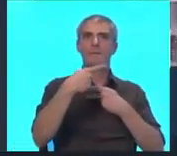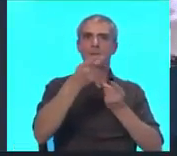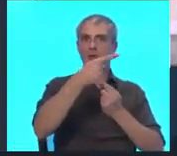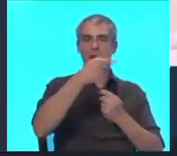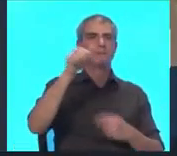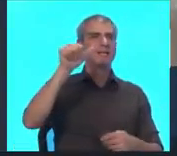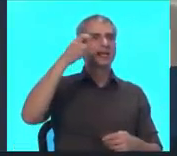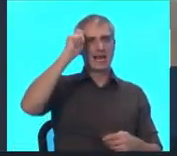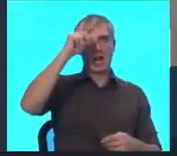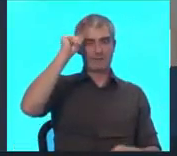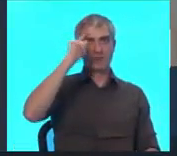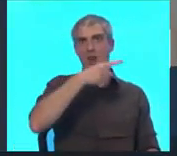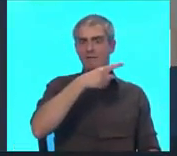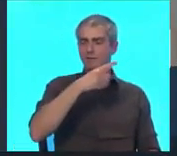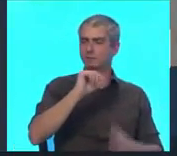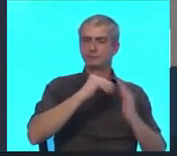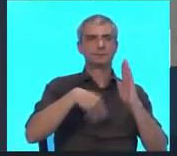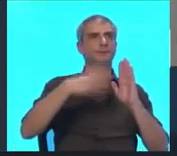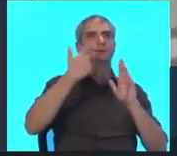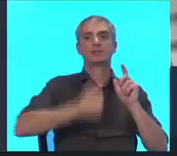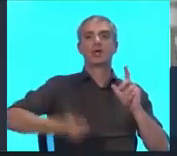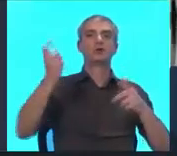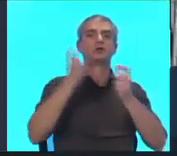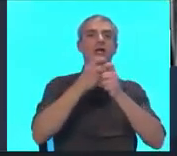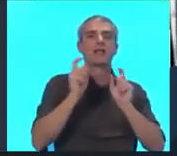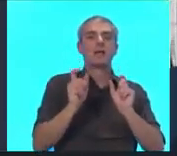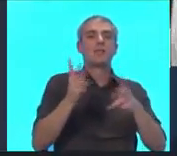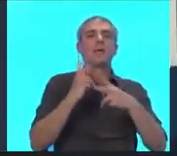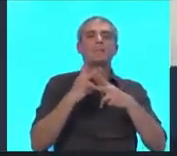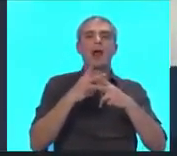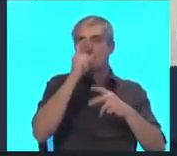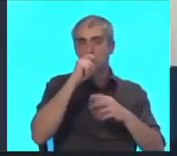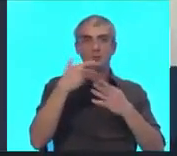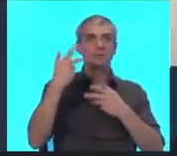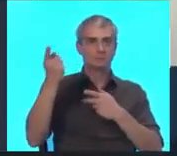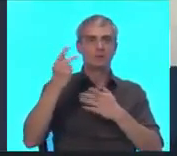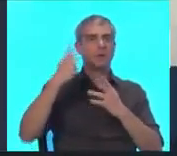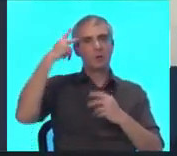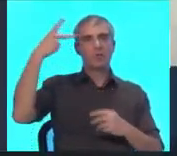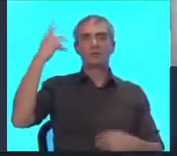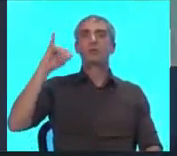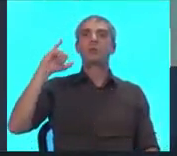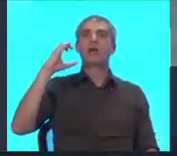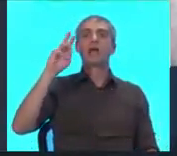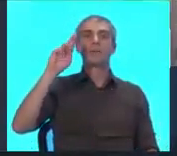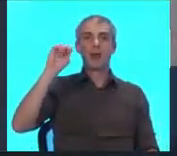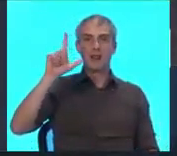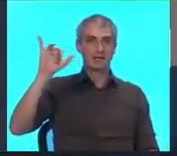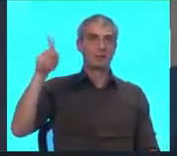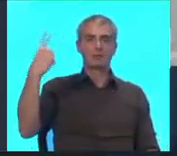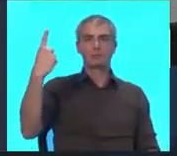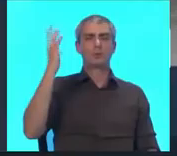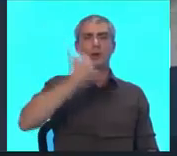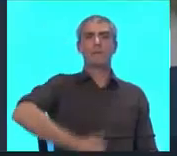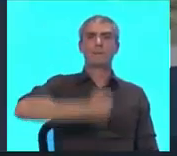איכילוב. בראש היחידה למניעת מחלות זיהומיות במשרד הבריאות עומד פרופסור יהודה קרמלי. אותו פרופסור יהודה קרמלי הוא גם מנהל